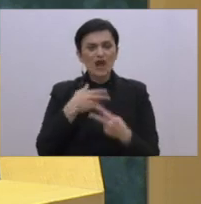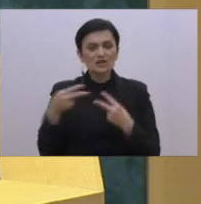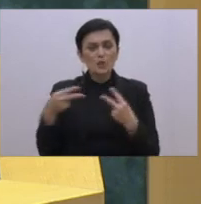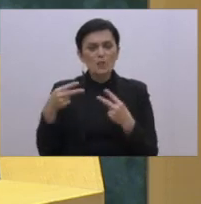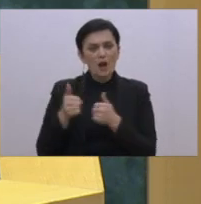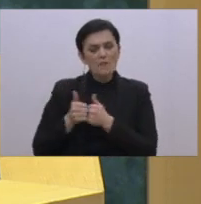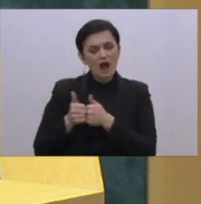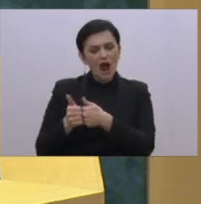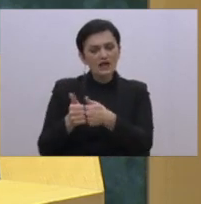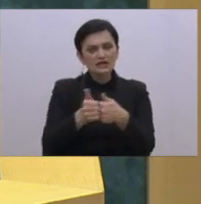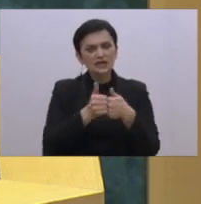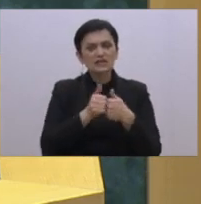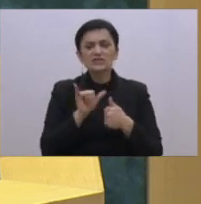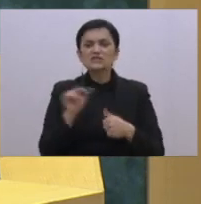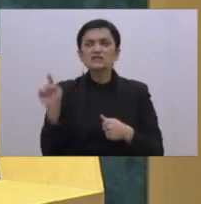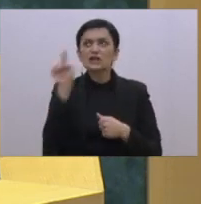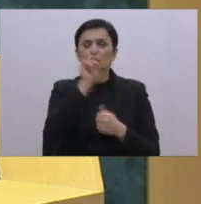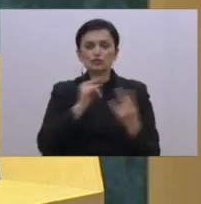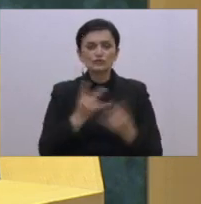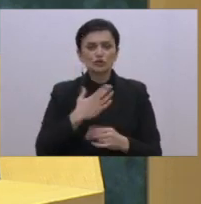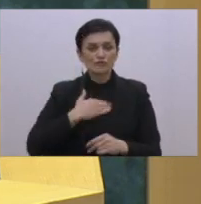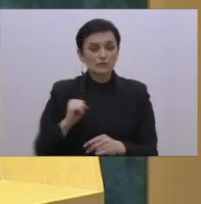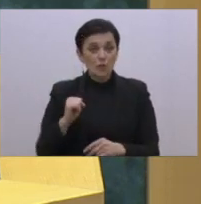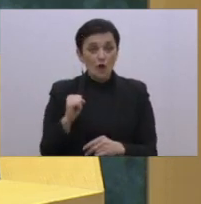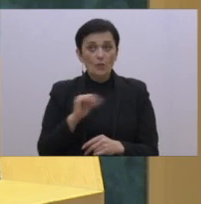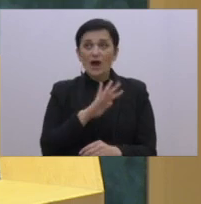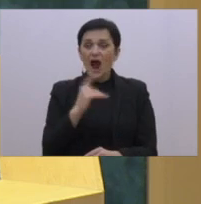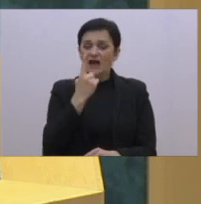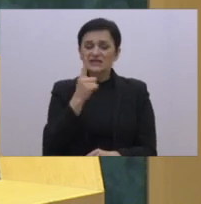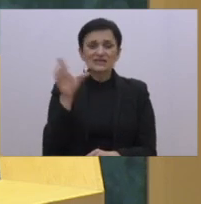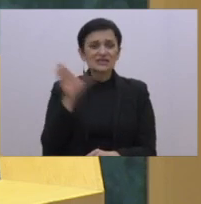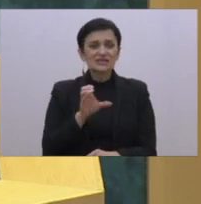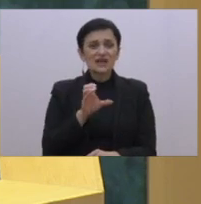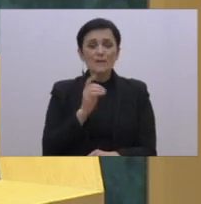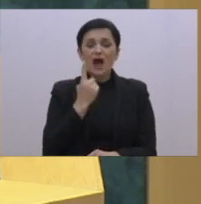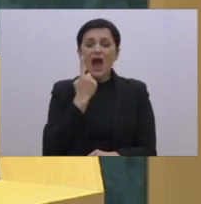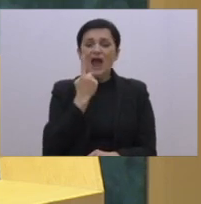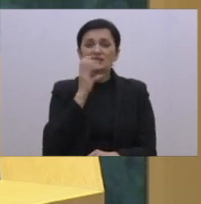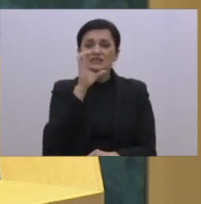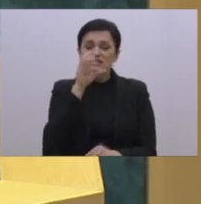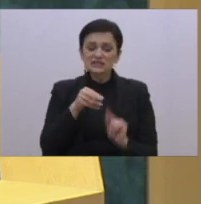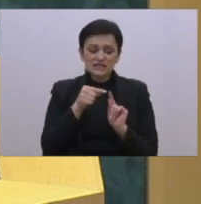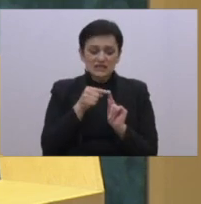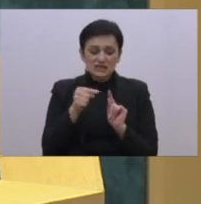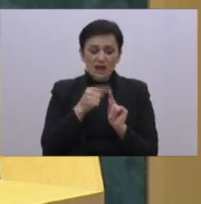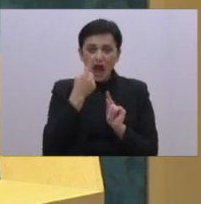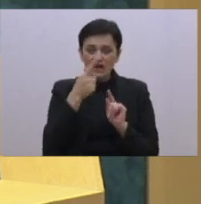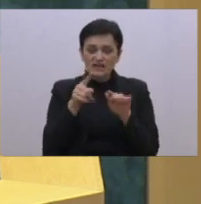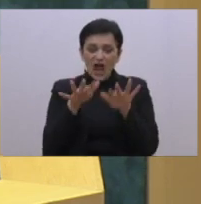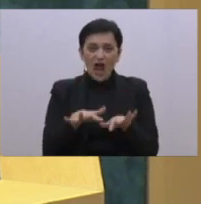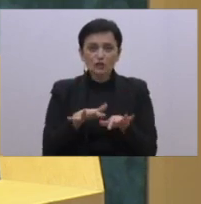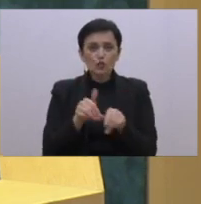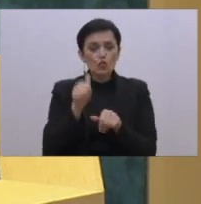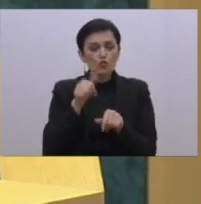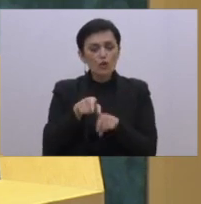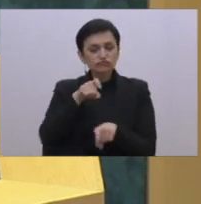მხარდამხარ ყველგან, სადაც ჭირდებოდით ჩვენს მეგობრებს. არცერთი წამით, არცერთი სანტიმეტრი, არცერთ ადგილას უკან